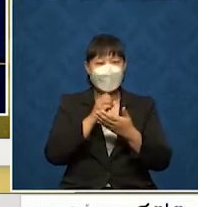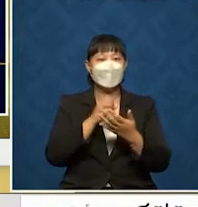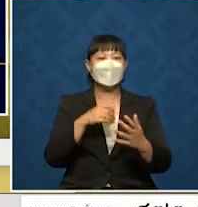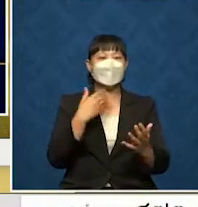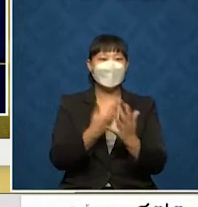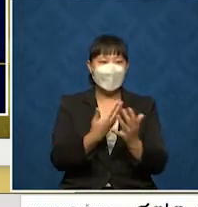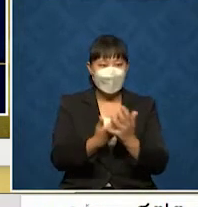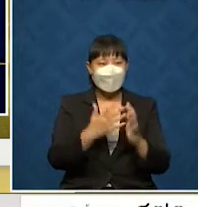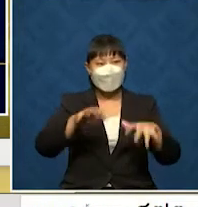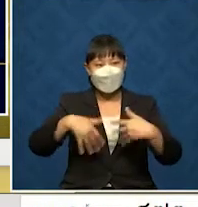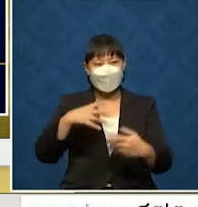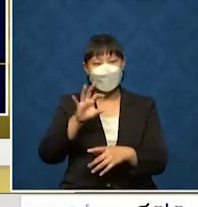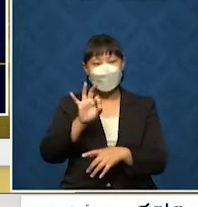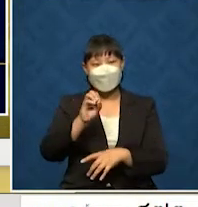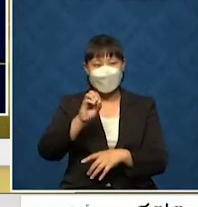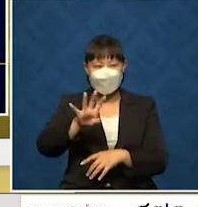94ล้าน